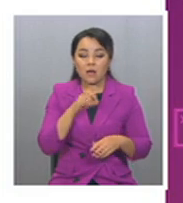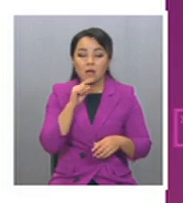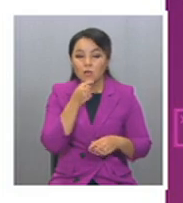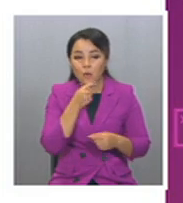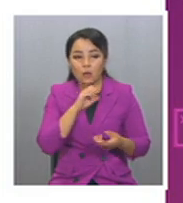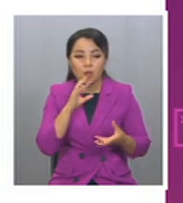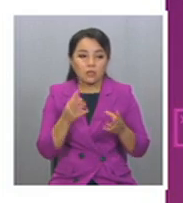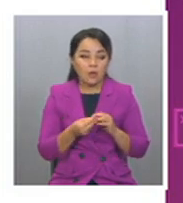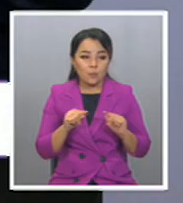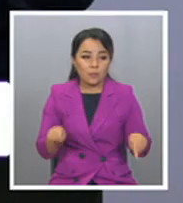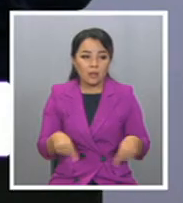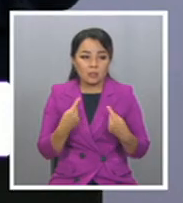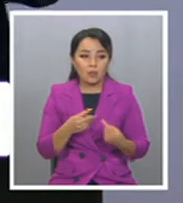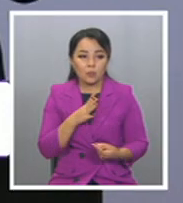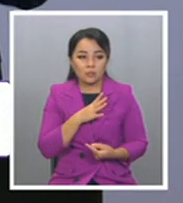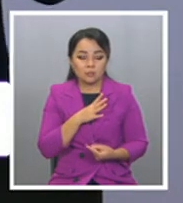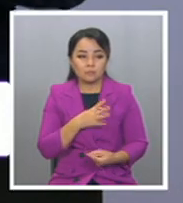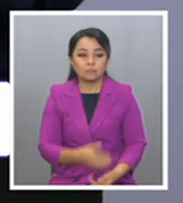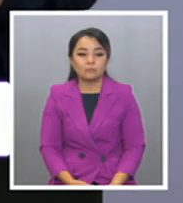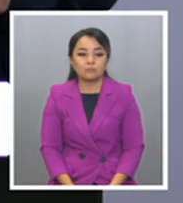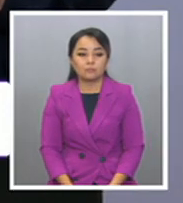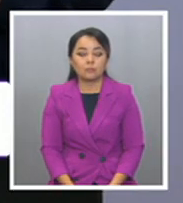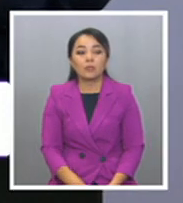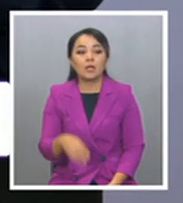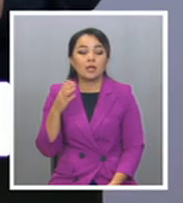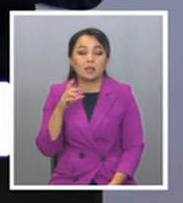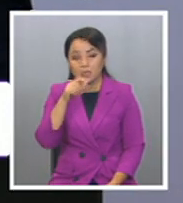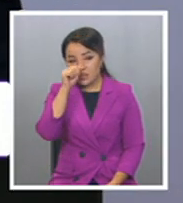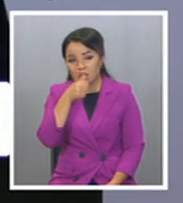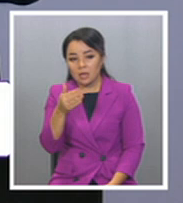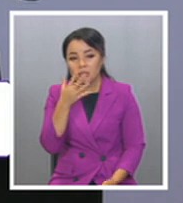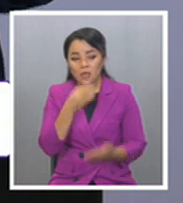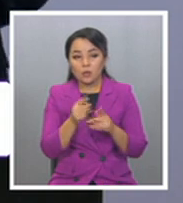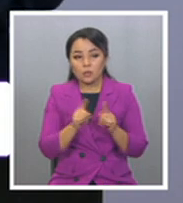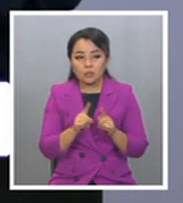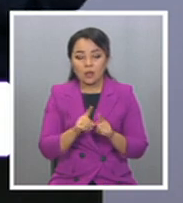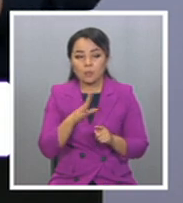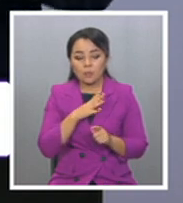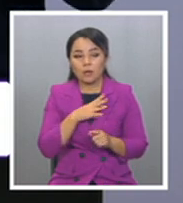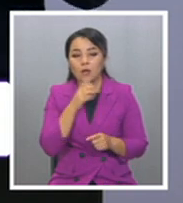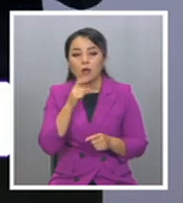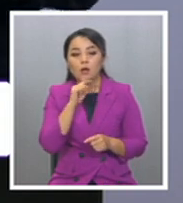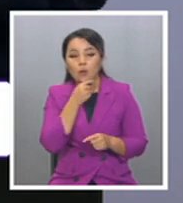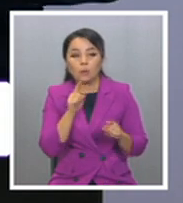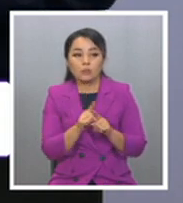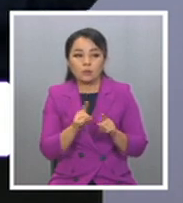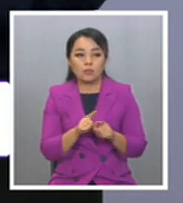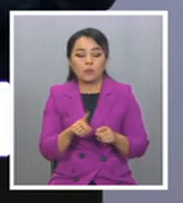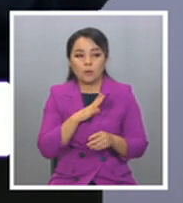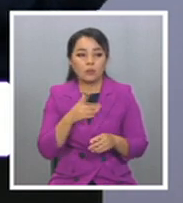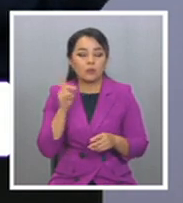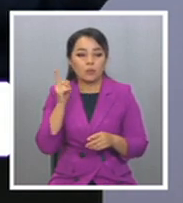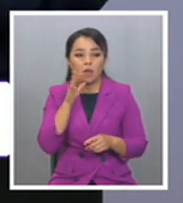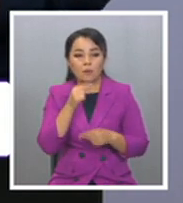қалыптаса бастады дейміз. Грекиядағы нарықтық экономиканы біздің Қазақстанымыздың көне дәуірінде